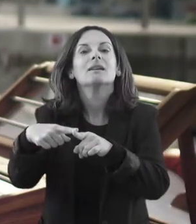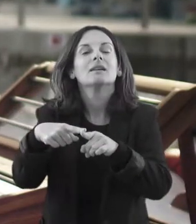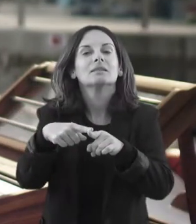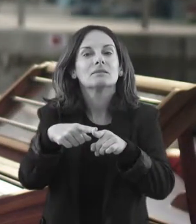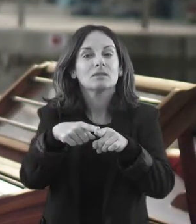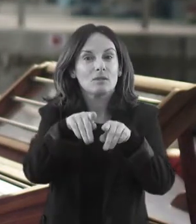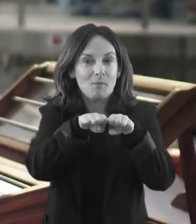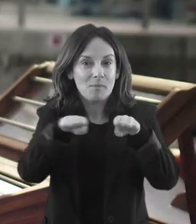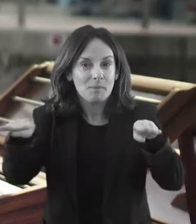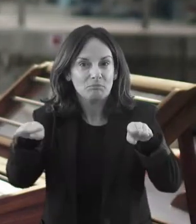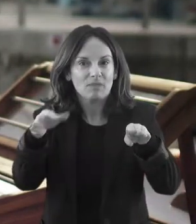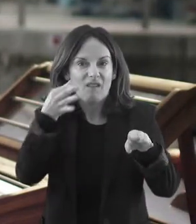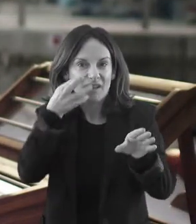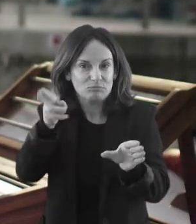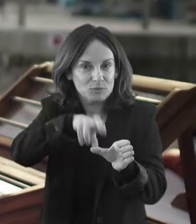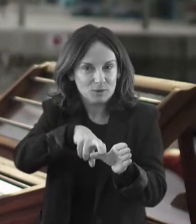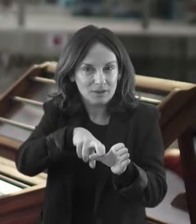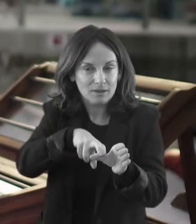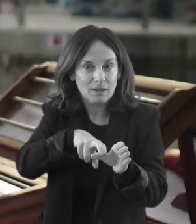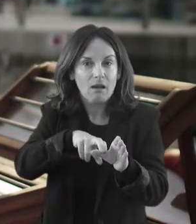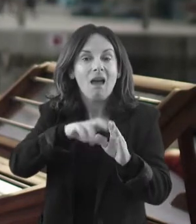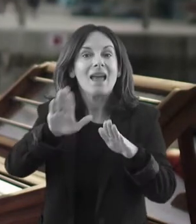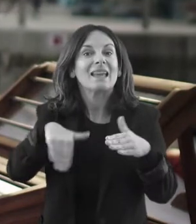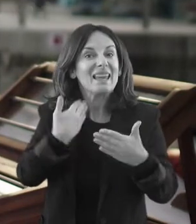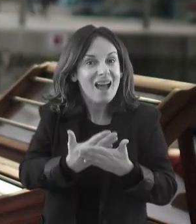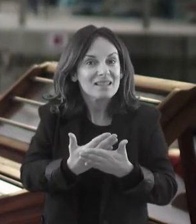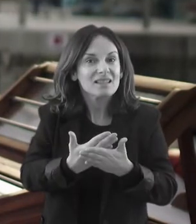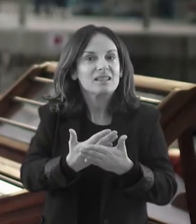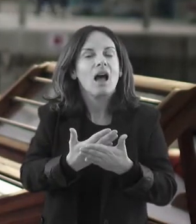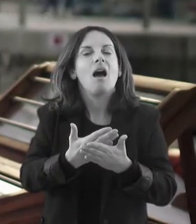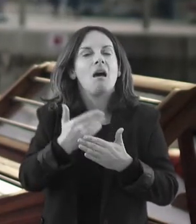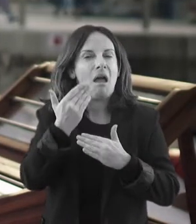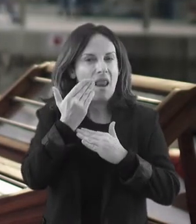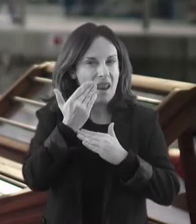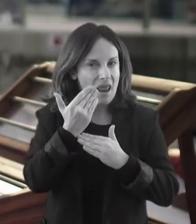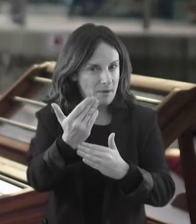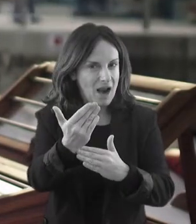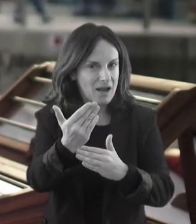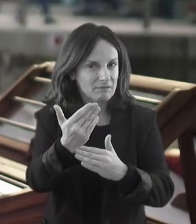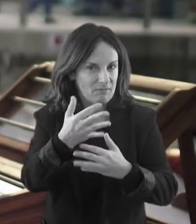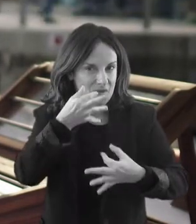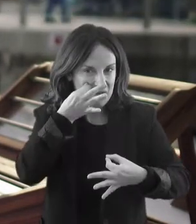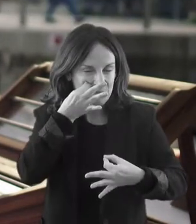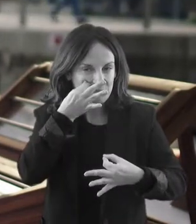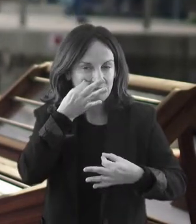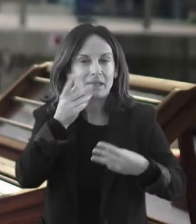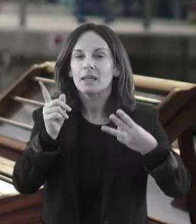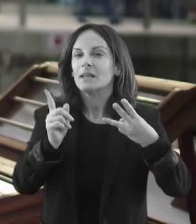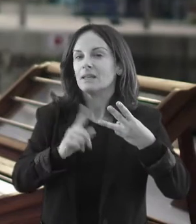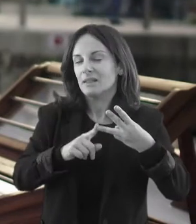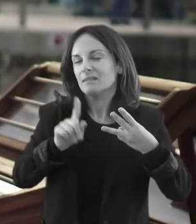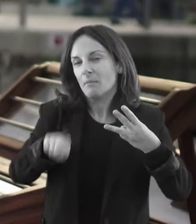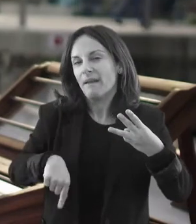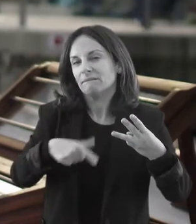tipologies d'embarcacions ensorrada i que se poguessin visitar per part del públic i, a més, se pogués navegar amb aquestes barques. I